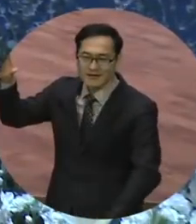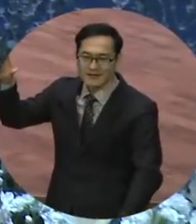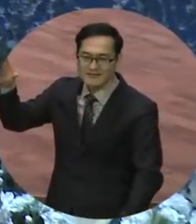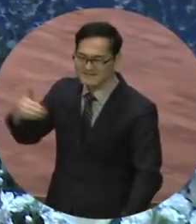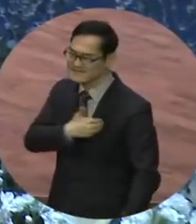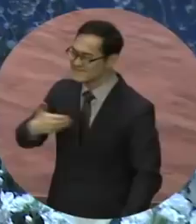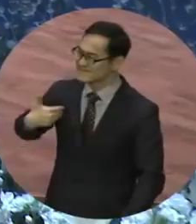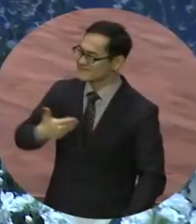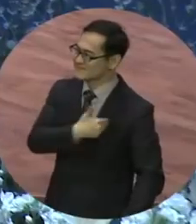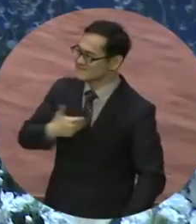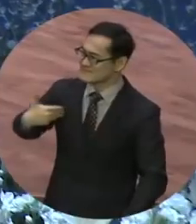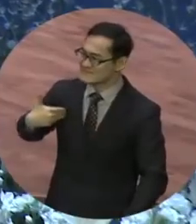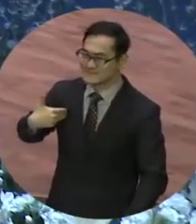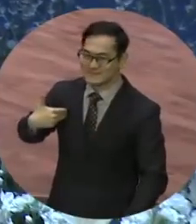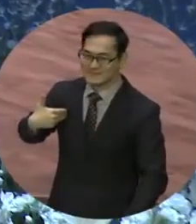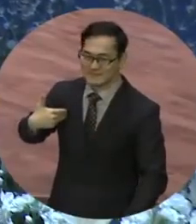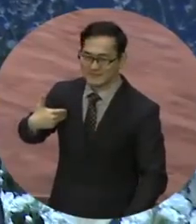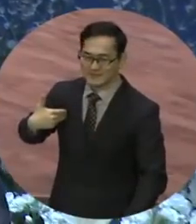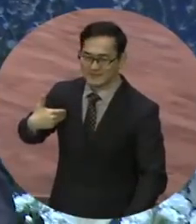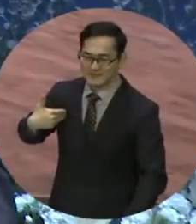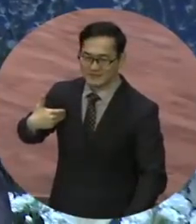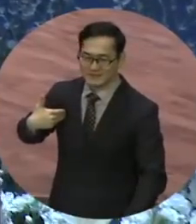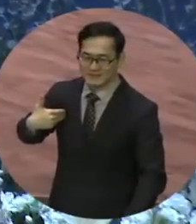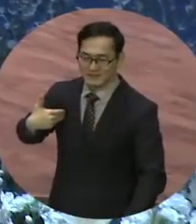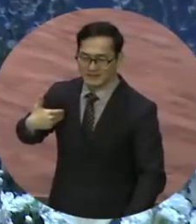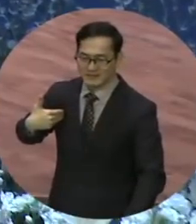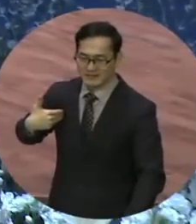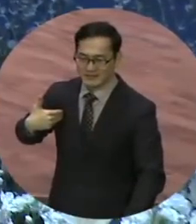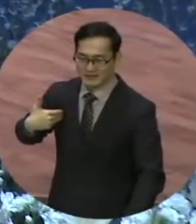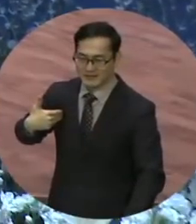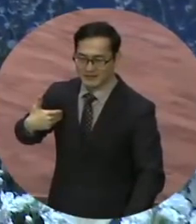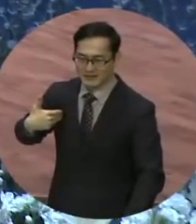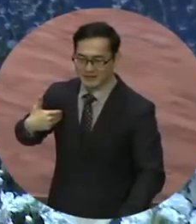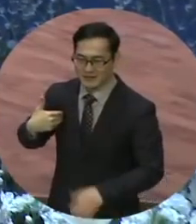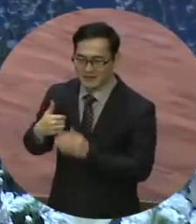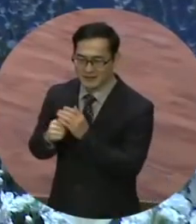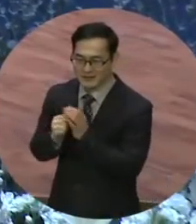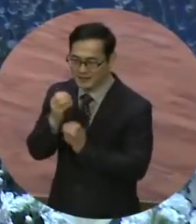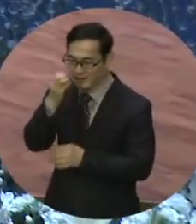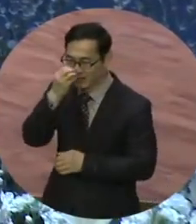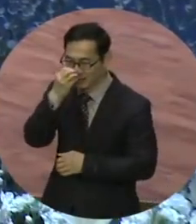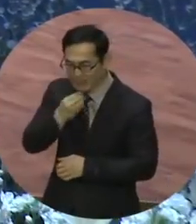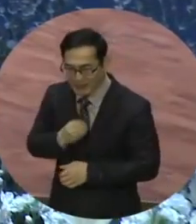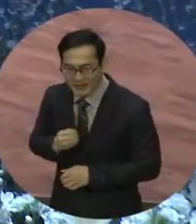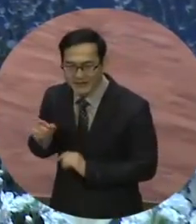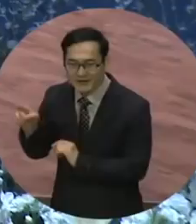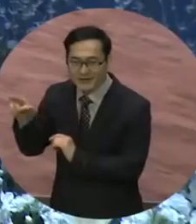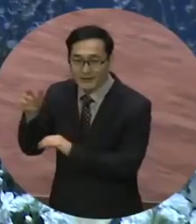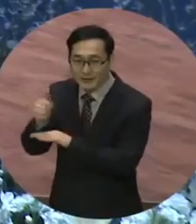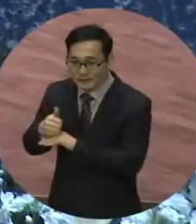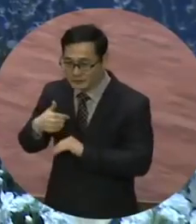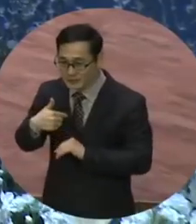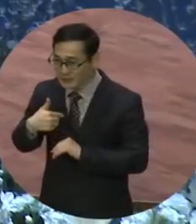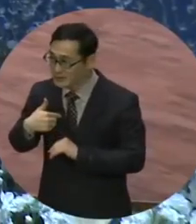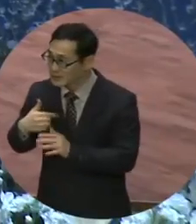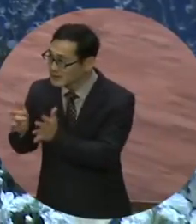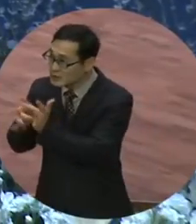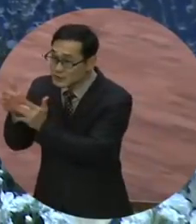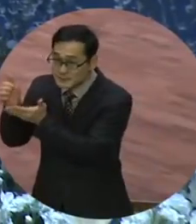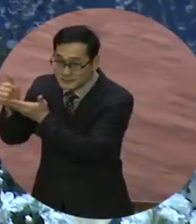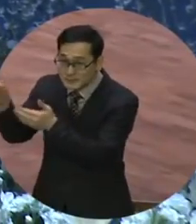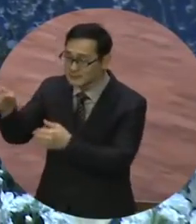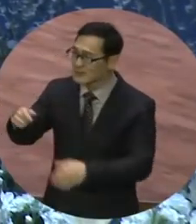자신만만했던 이 베드로가 예수님 예언하신 그대로 세 번이나 예수를 모른다고